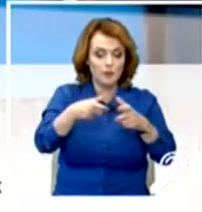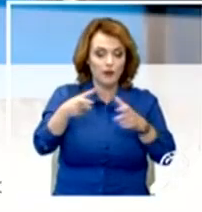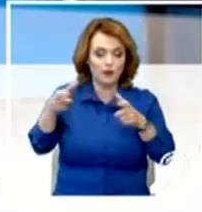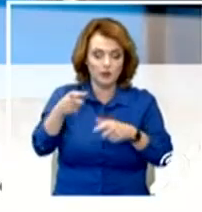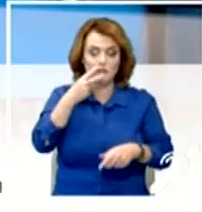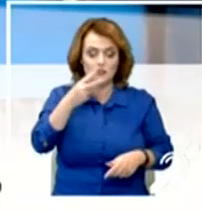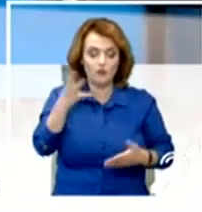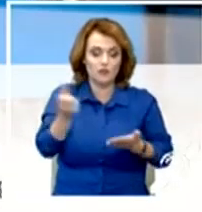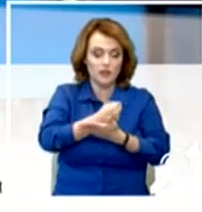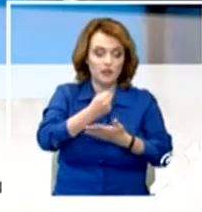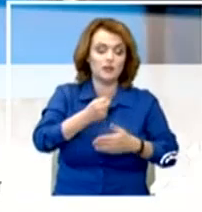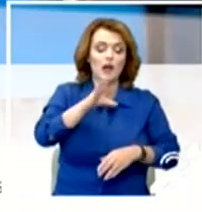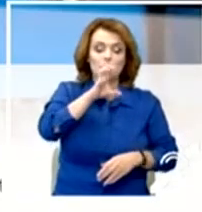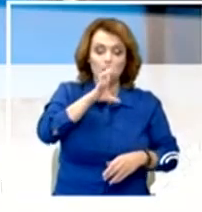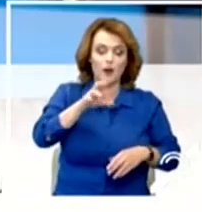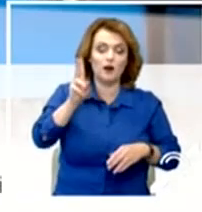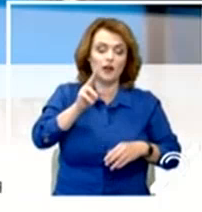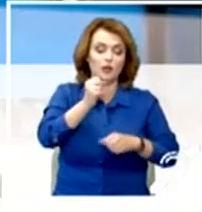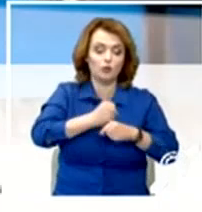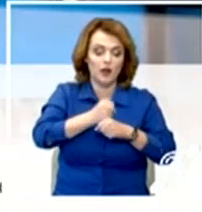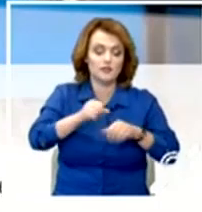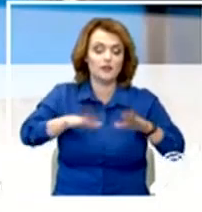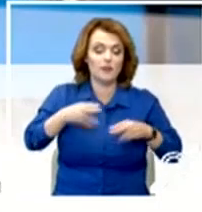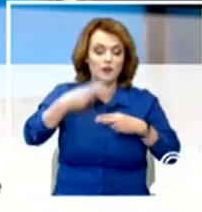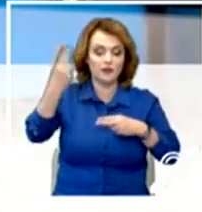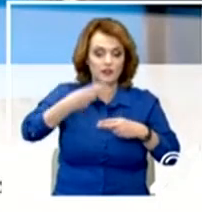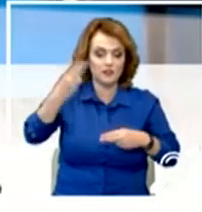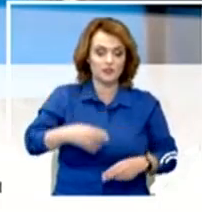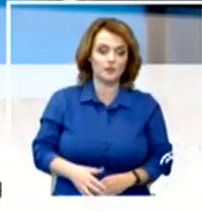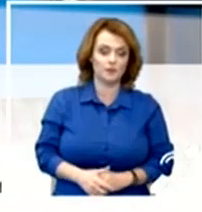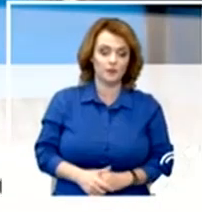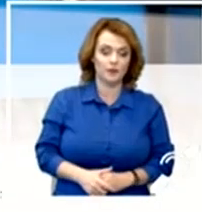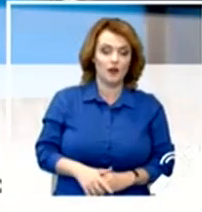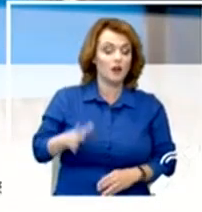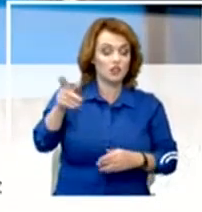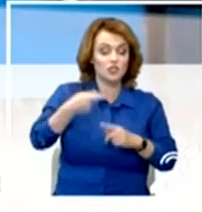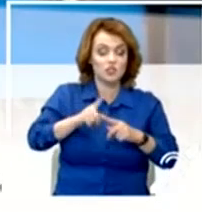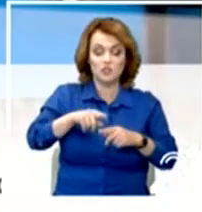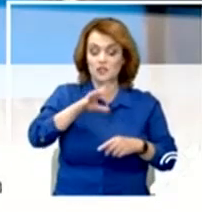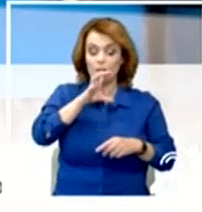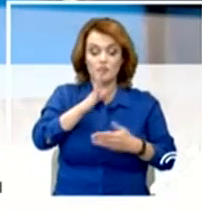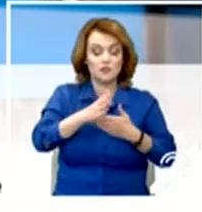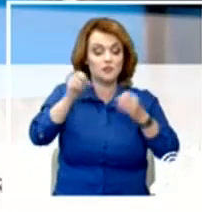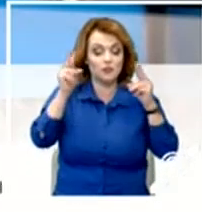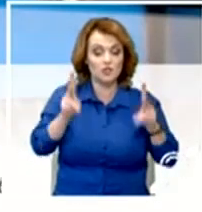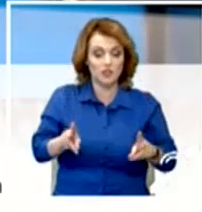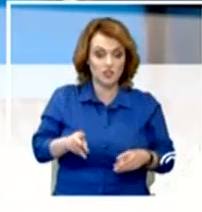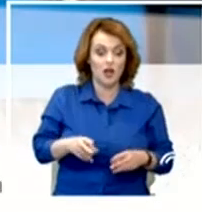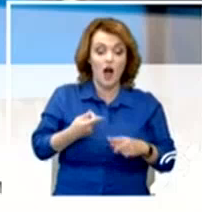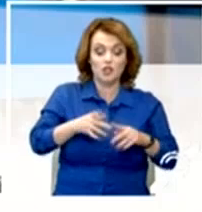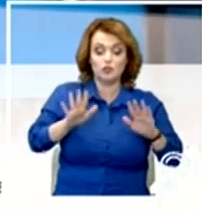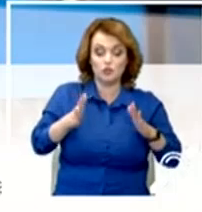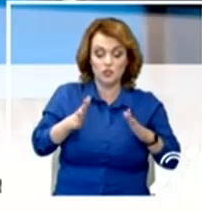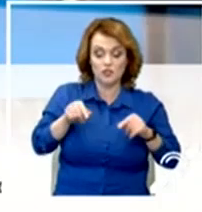fost găsite de câinii Poliției de Frontieră și ai Serviciului Vamal, specializați în depistarea produselor de tutungerie. S-a întâmplat în